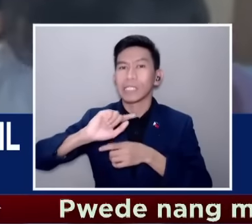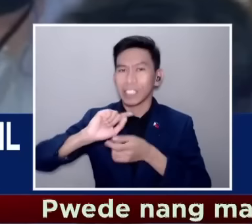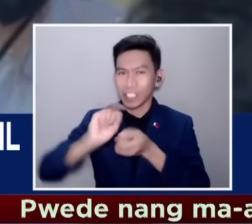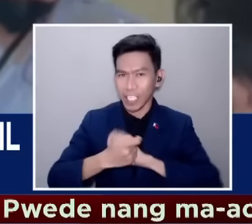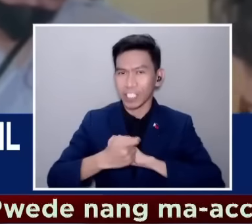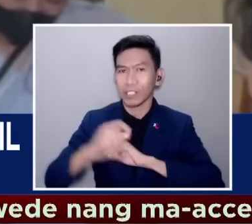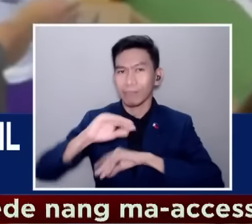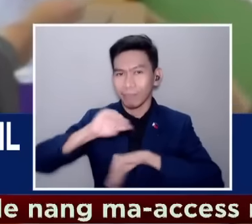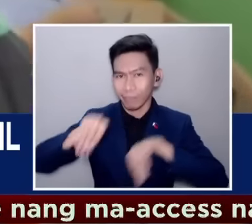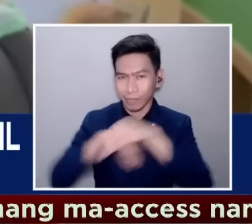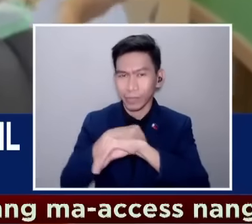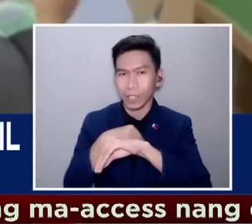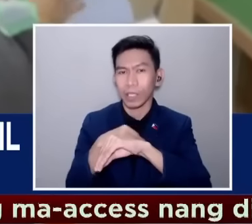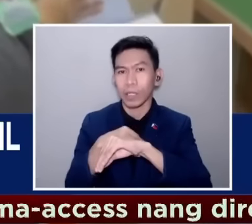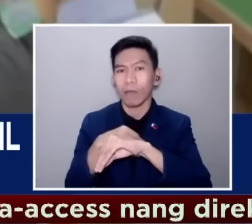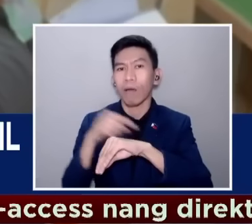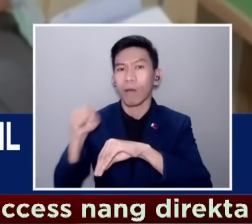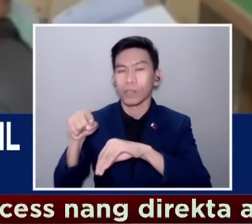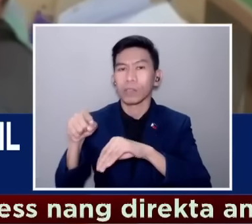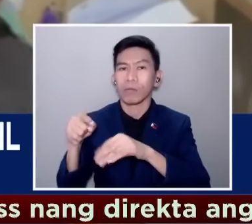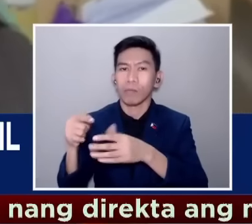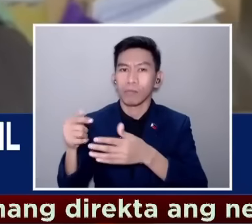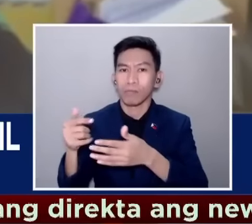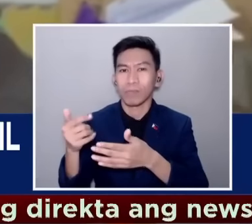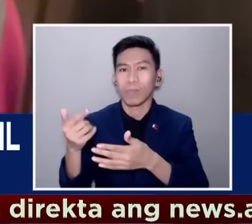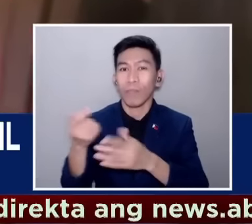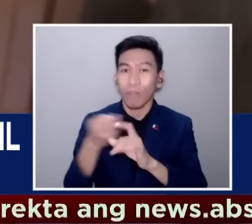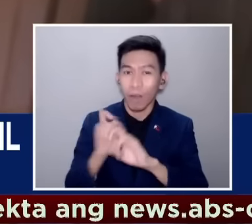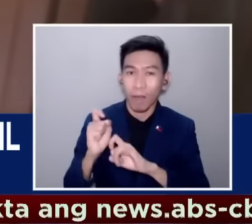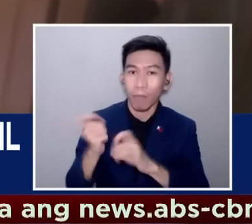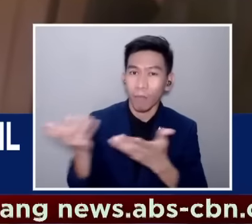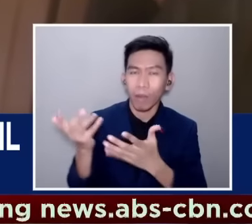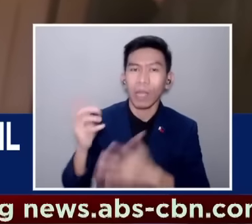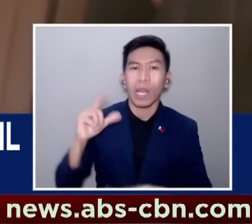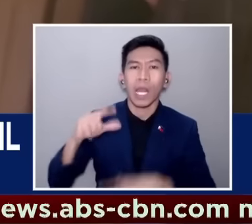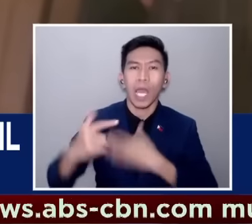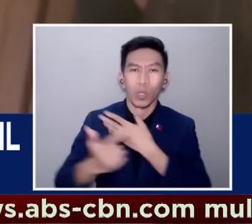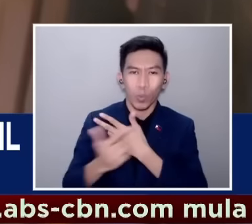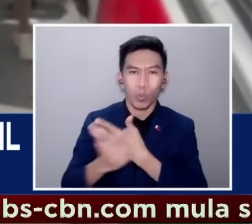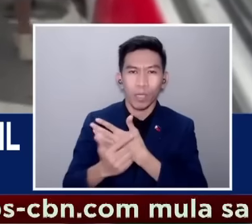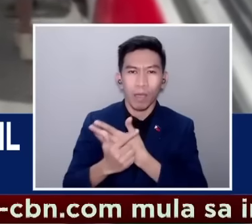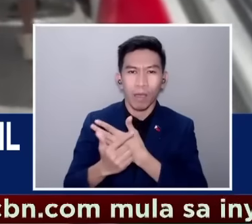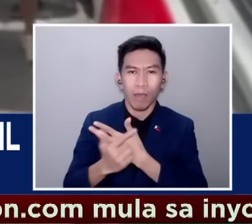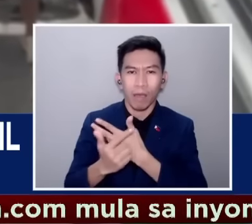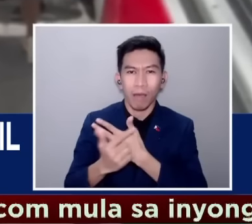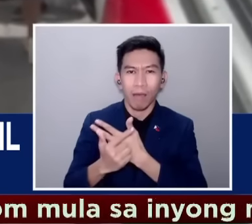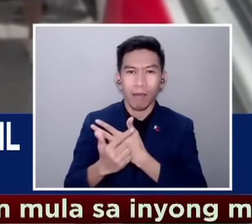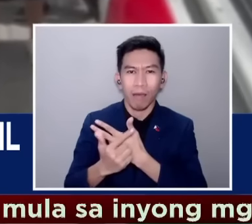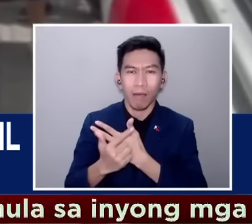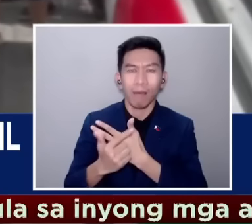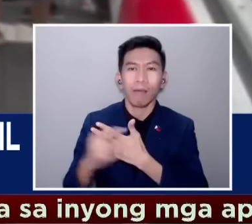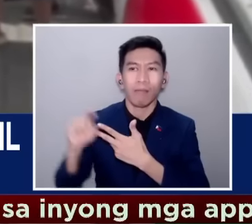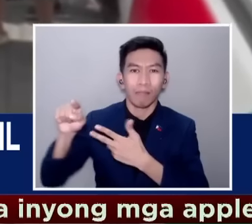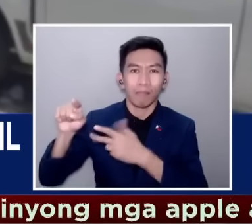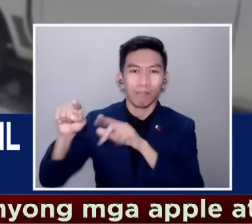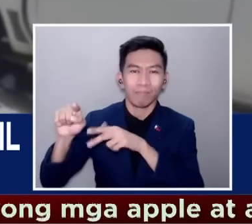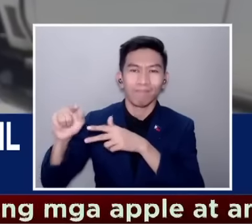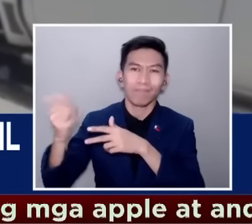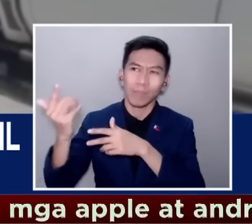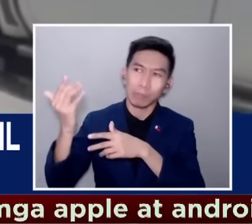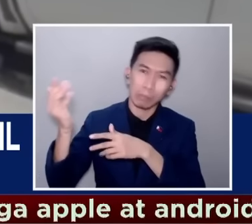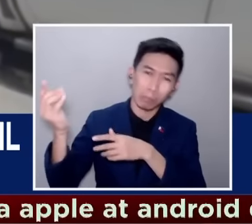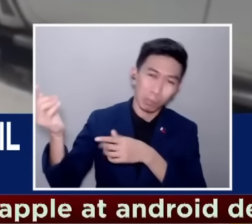yung SD card ng VCM na manggagaling pa sa Laguna. Ayon sa Electoral Board, sa ngayon, hindi nila alam kung anong oras darating yung